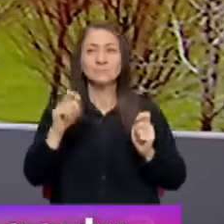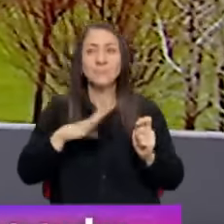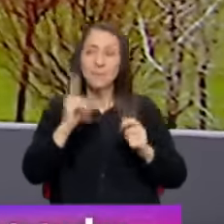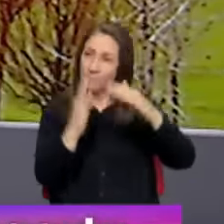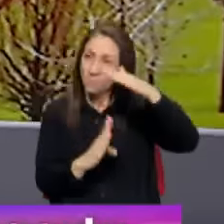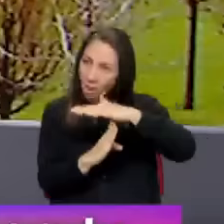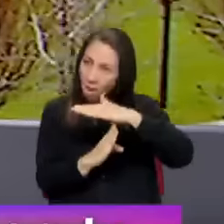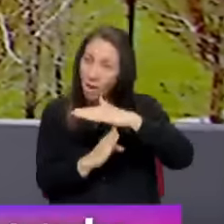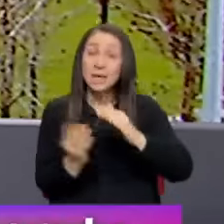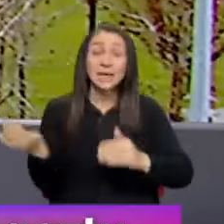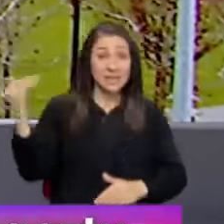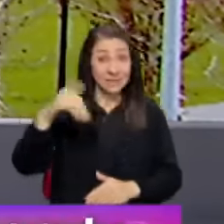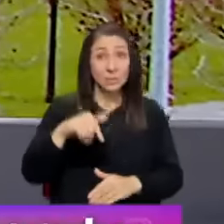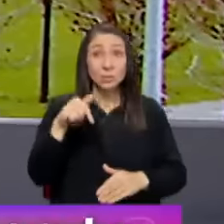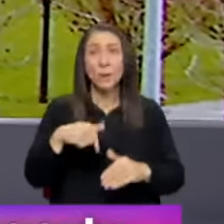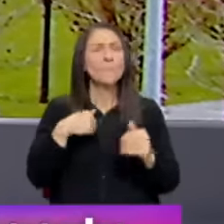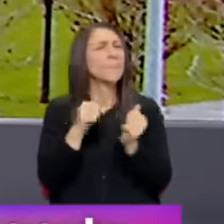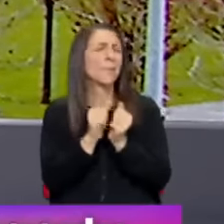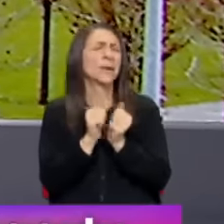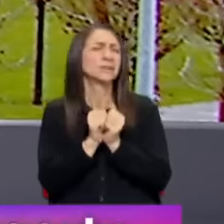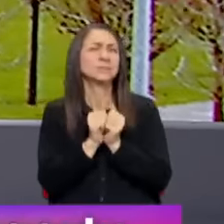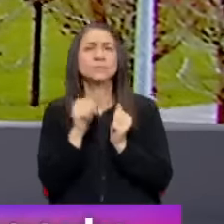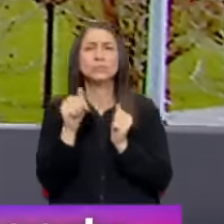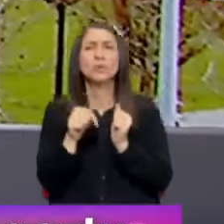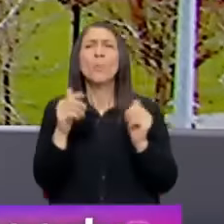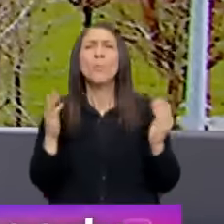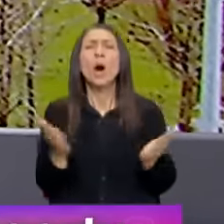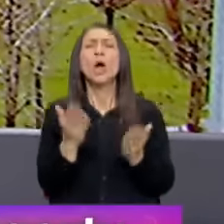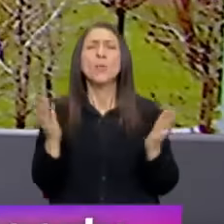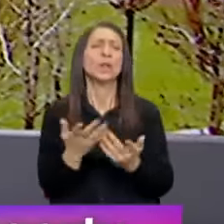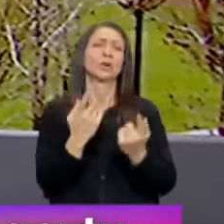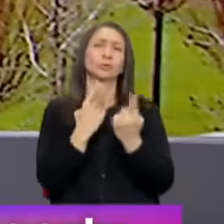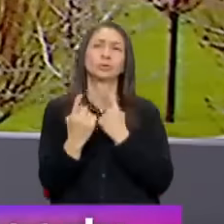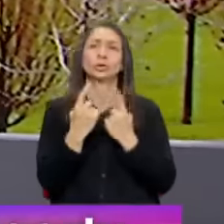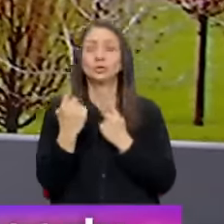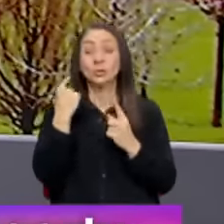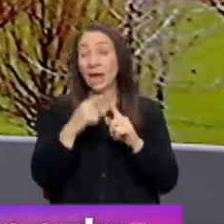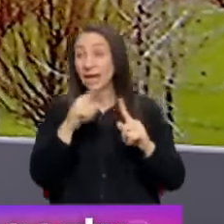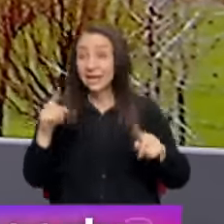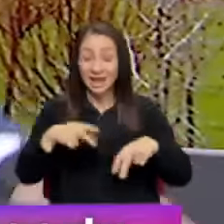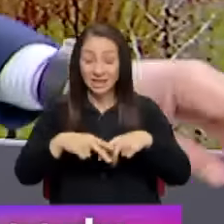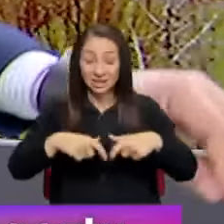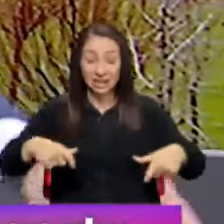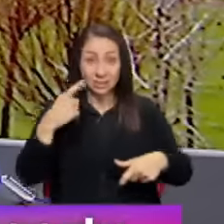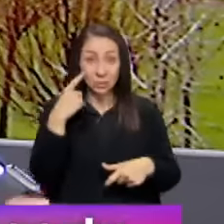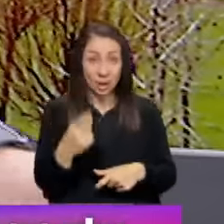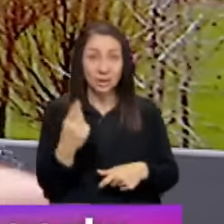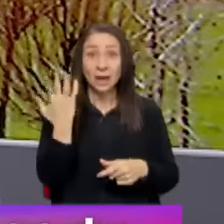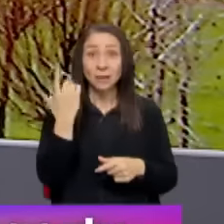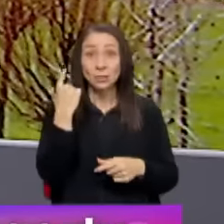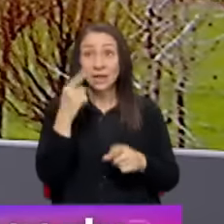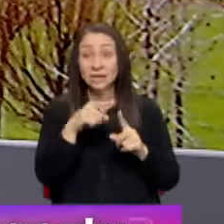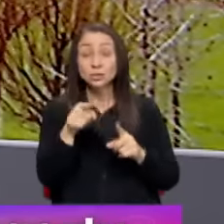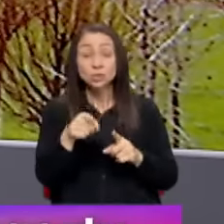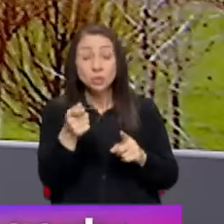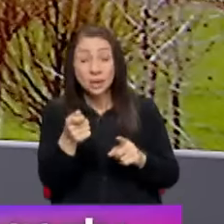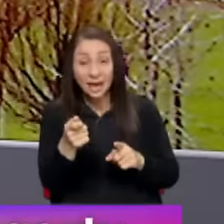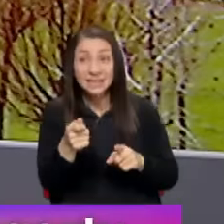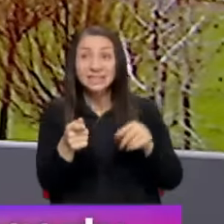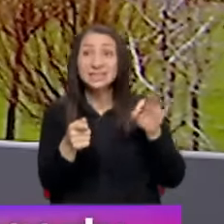mola verelim. Döndüğümüzde bugün beraberiz. Bugün bol bol konuşacağız. Daha düne kadar başlığı altında. Daha düne kadar şu